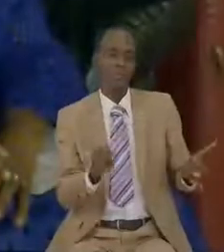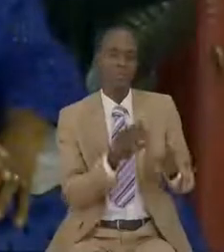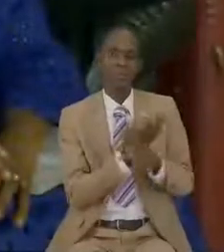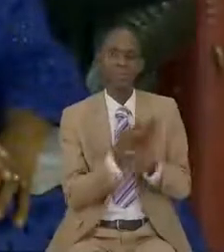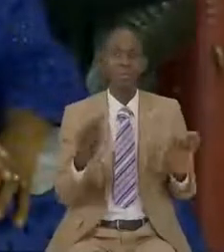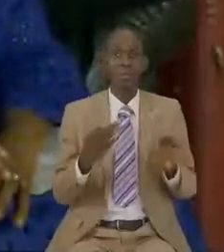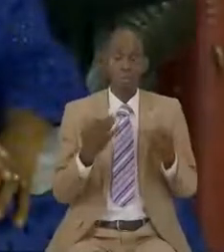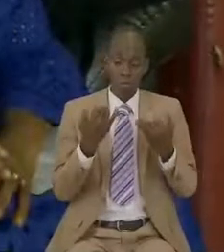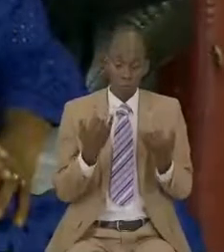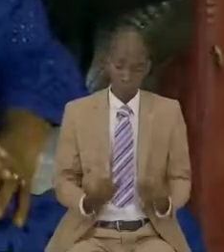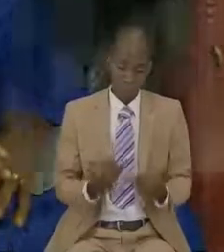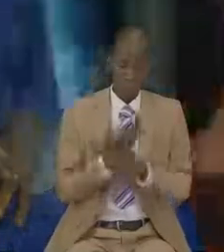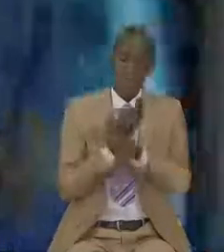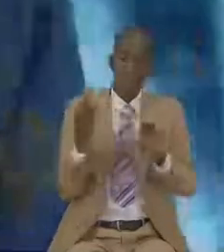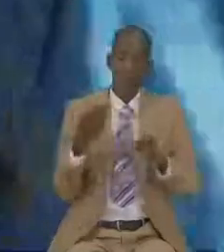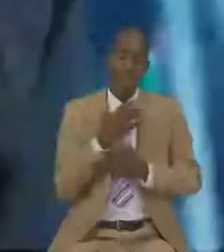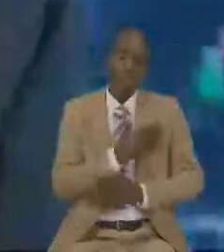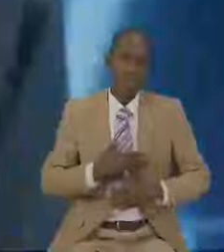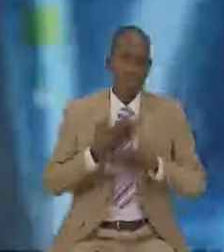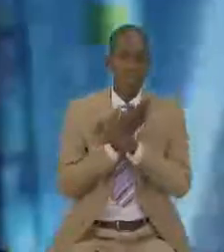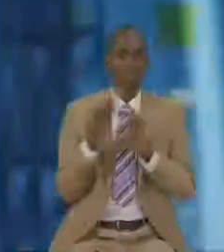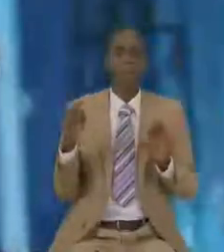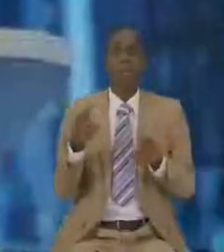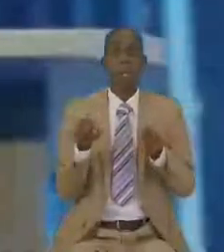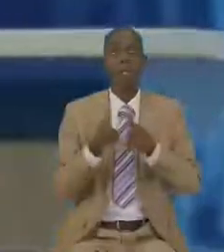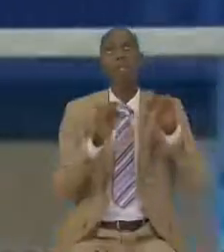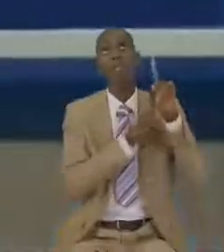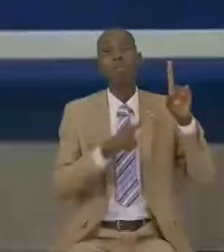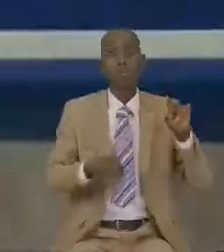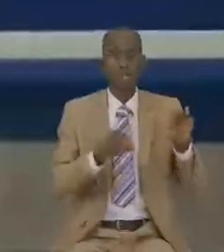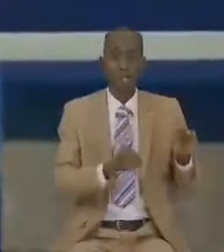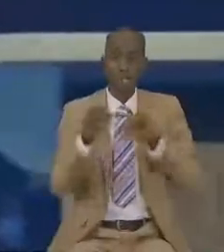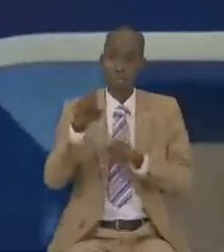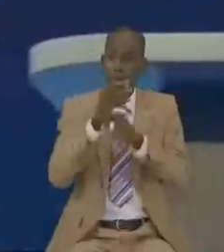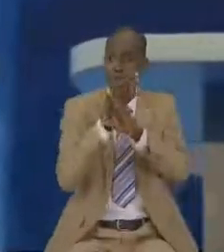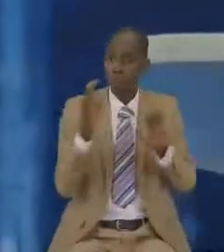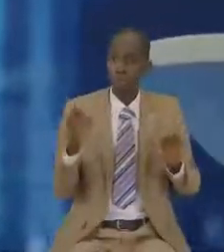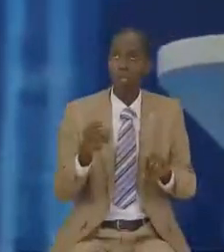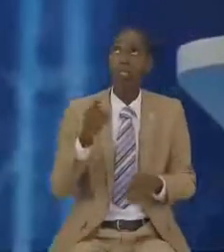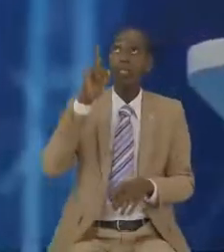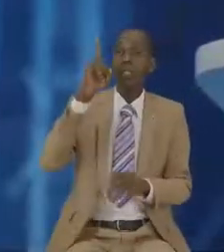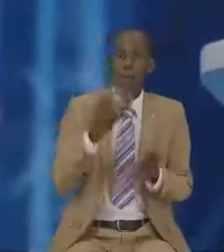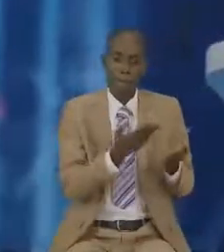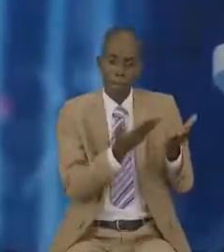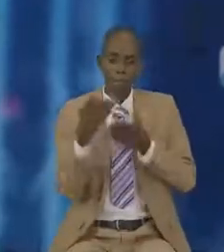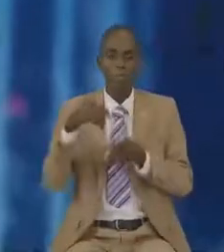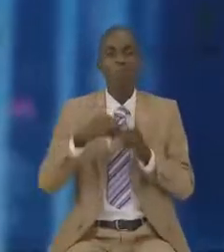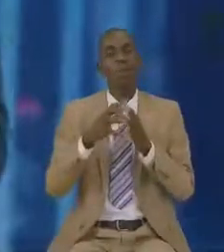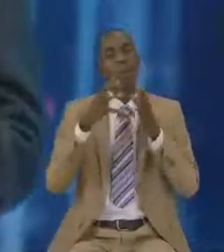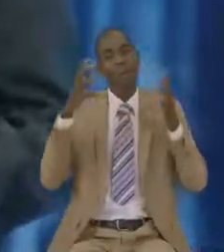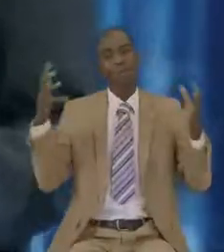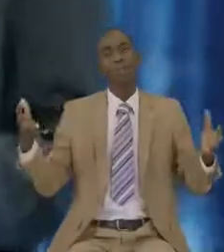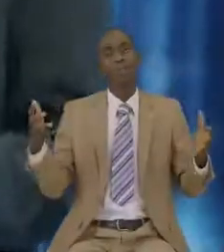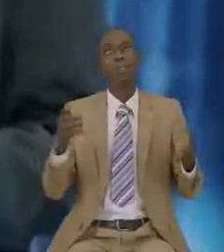la libération agréable, et le Seigneur t'a franchi et il t'amène dans l'abondance, il